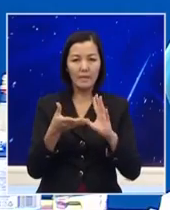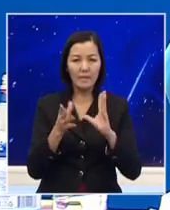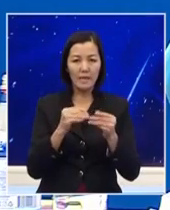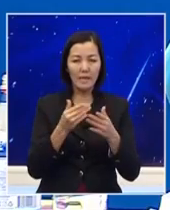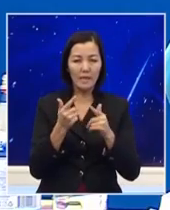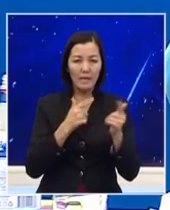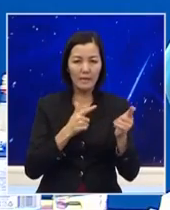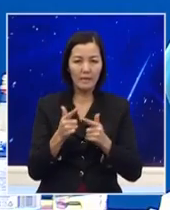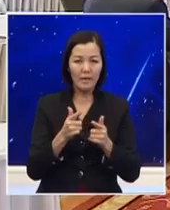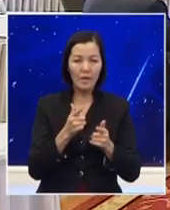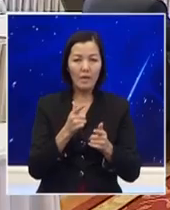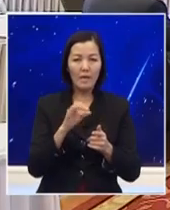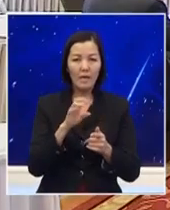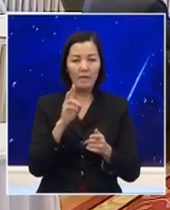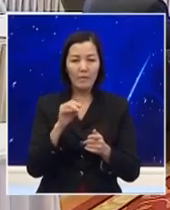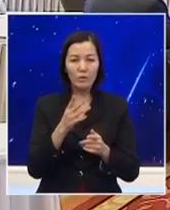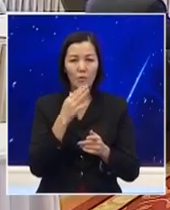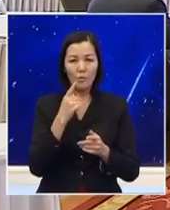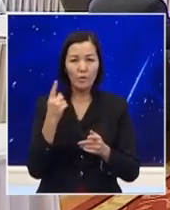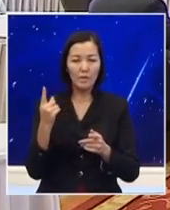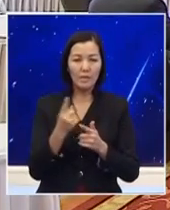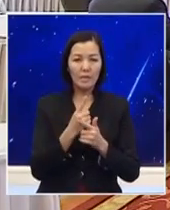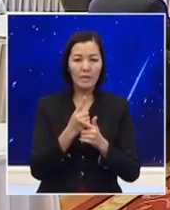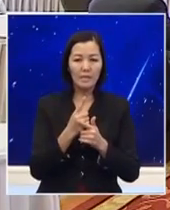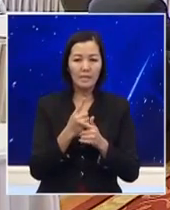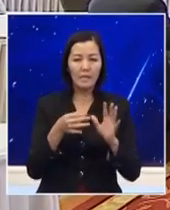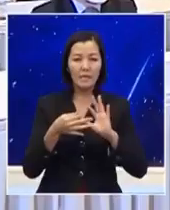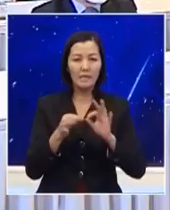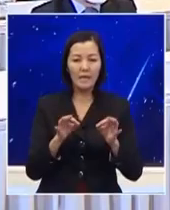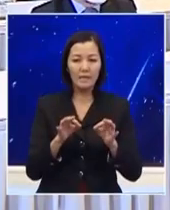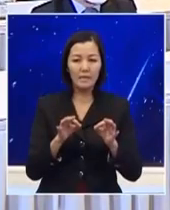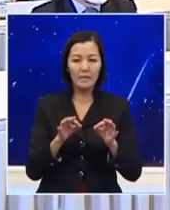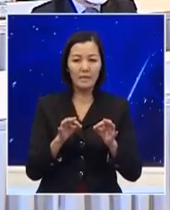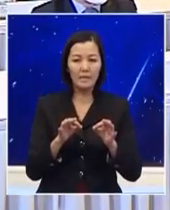білді. Елбасы ұлттық жоғары деңгейдегі жету жолына нақты қадам жасады.